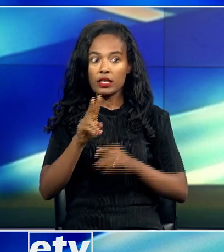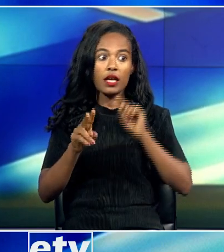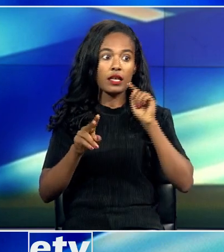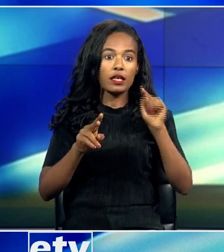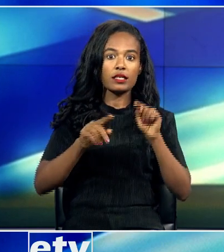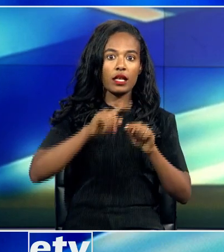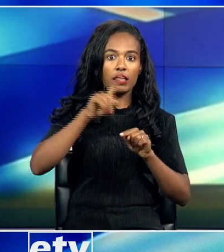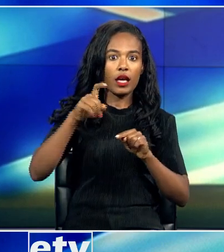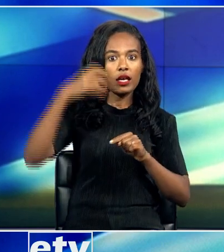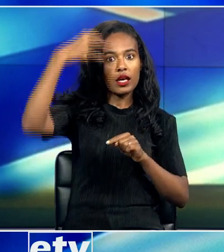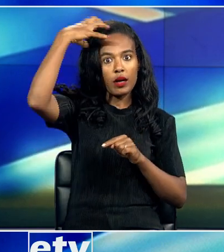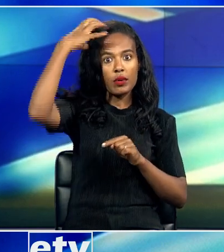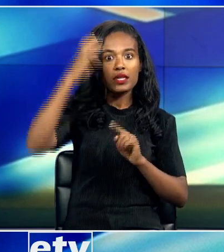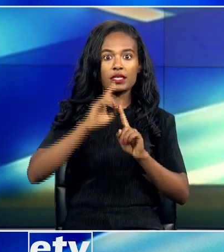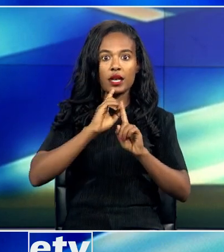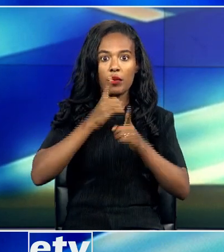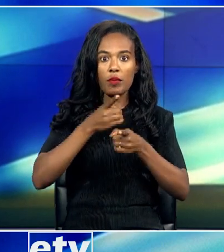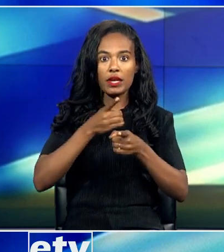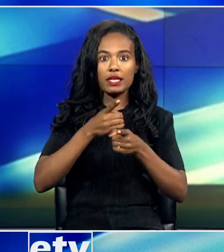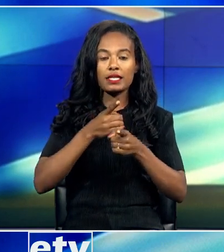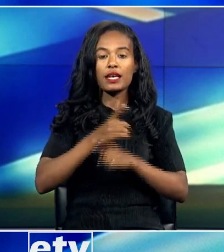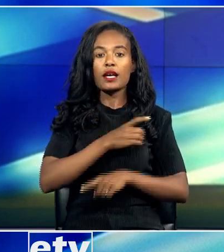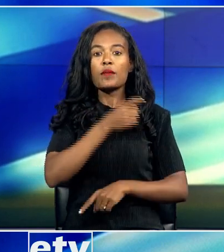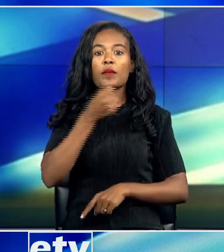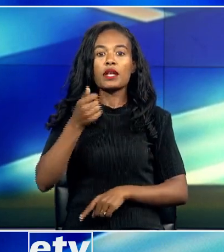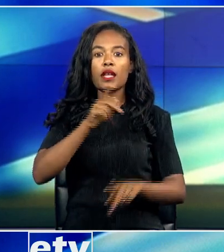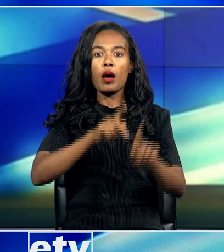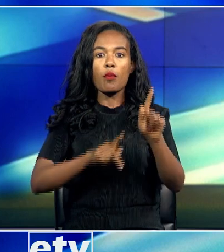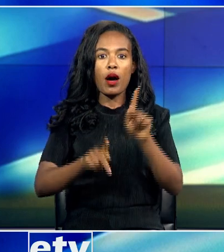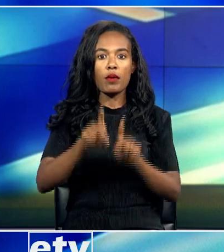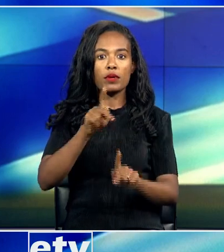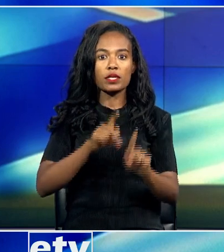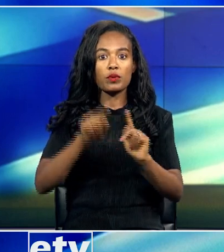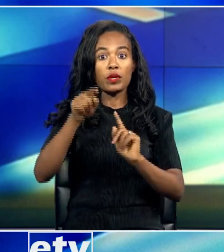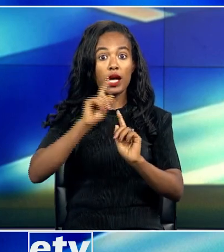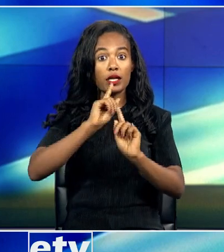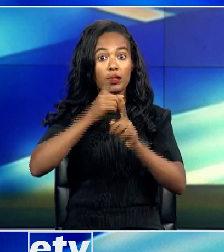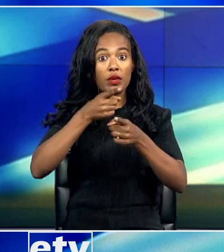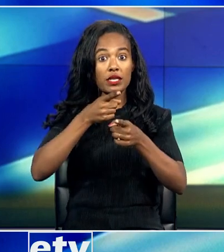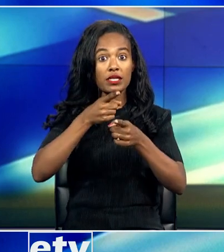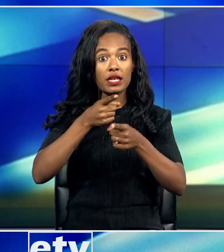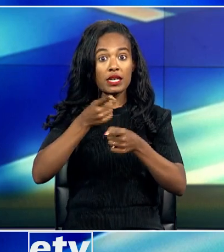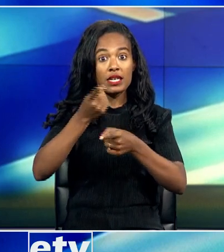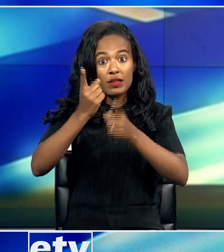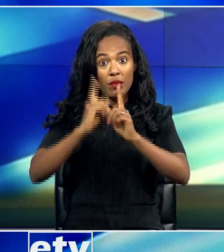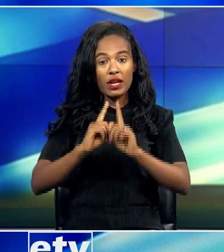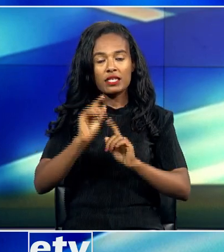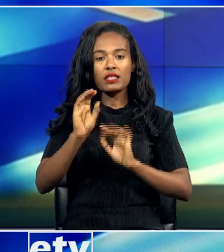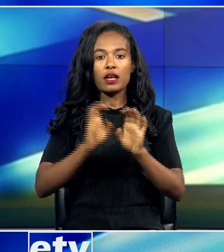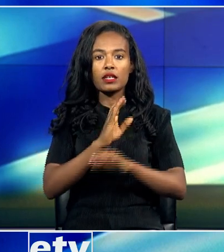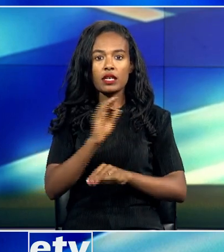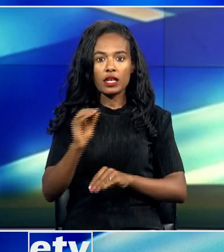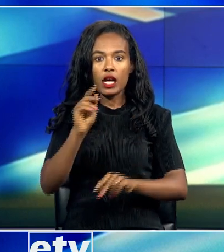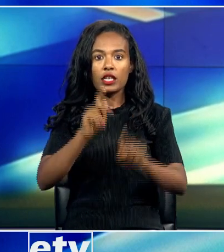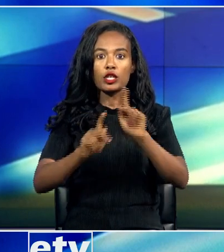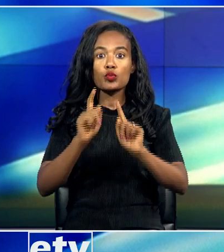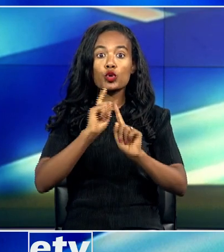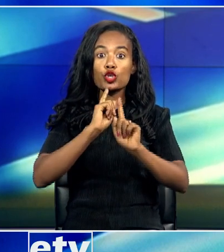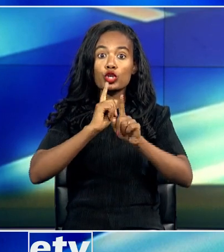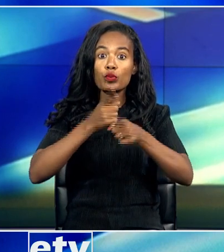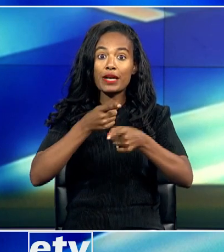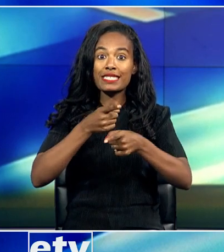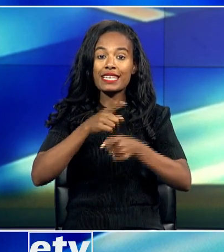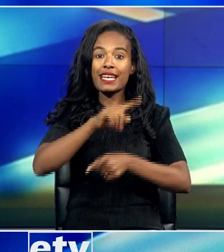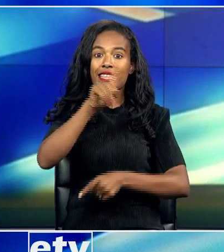ጥያቄ ከመንግስት ከመመለስ ይልቅ በሌላ ማህበረሰብ ያንን መልስ እንዲመታ ሲያደርግና የህዝቦችን መልስ